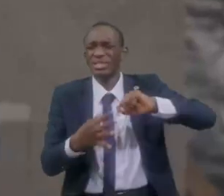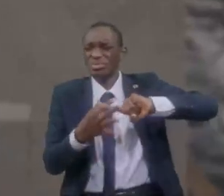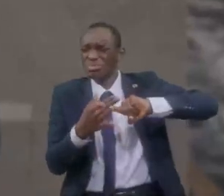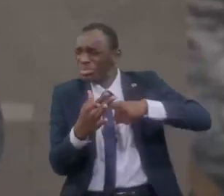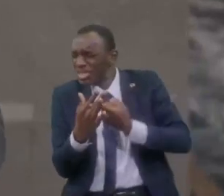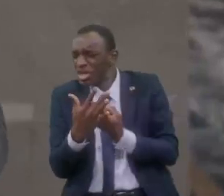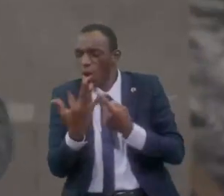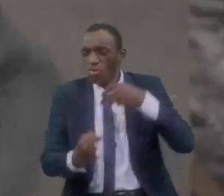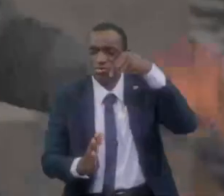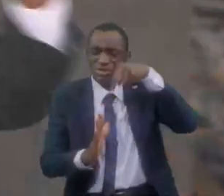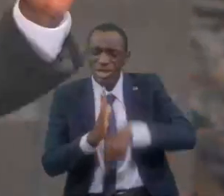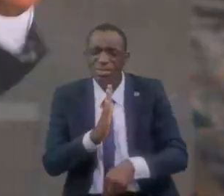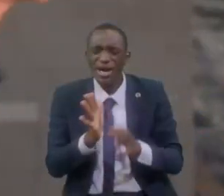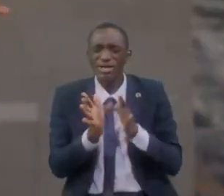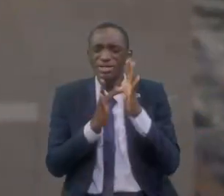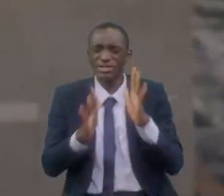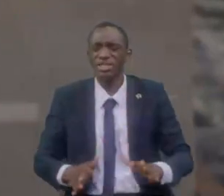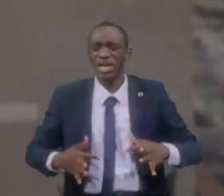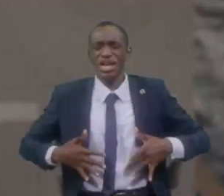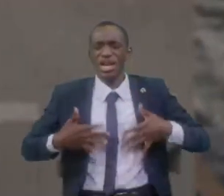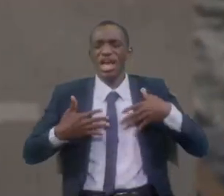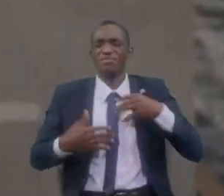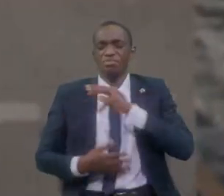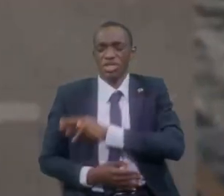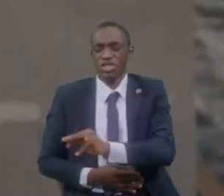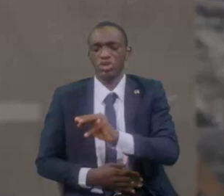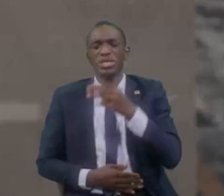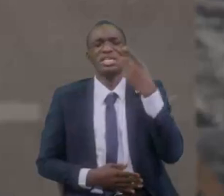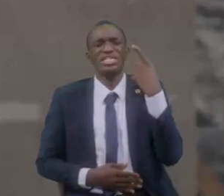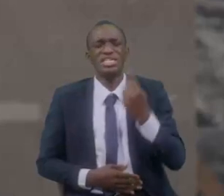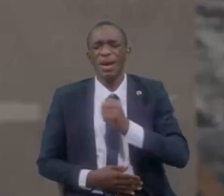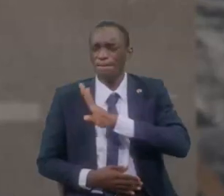au début de la vie profonde avaient l'audace.